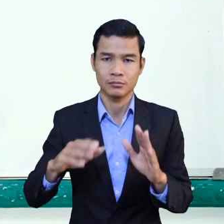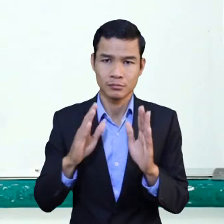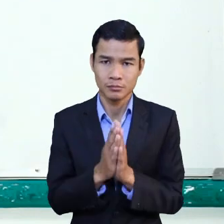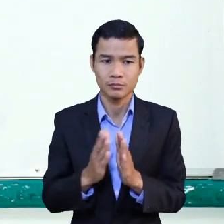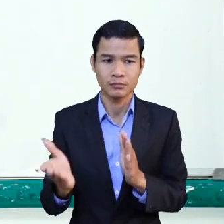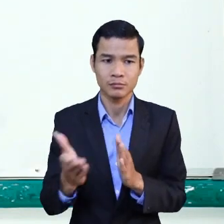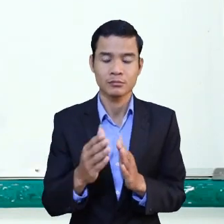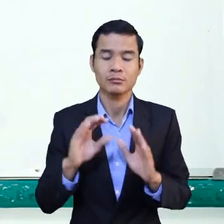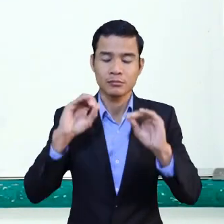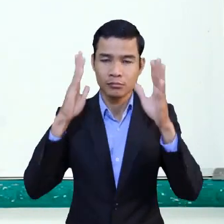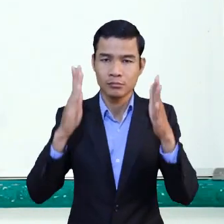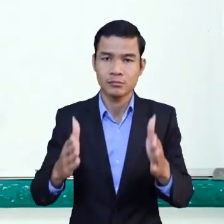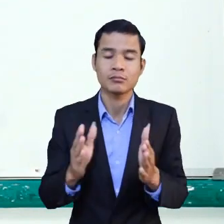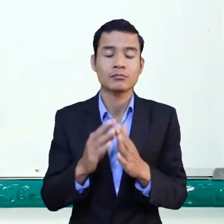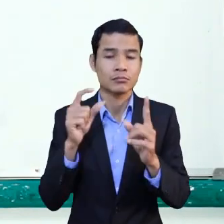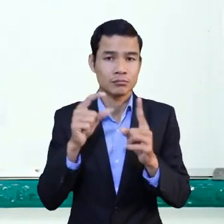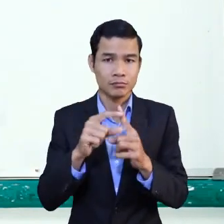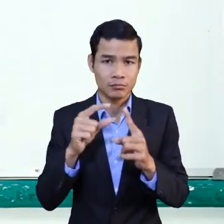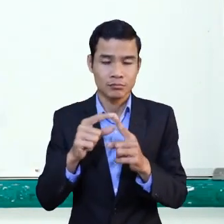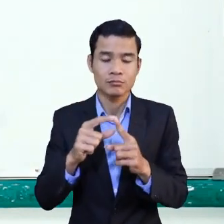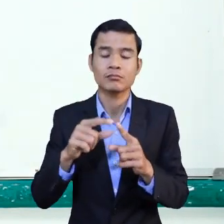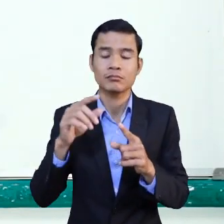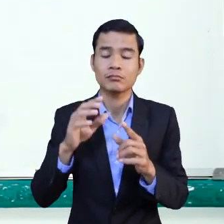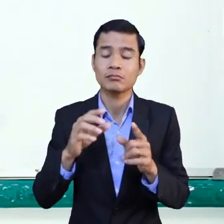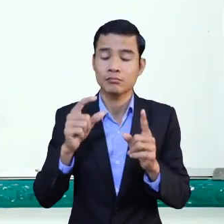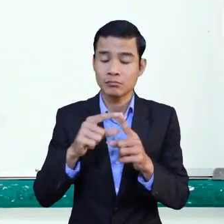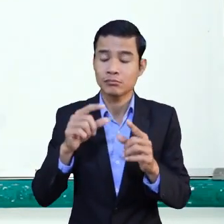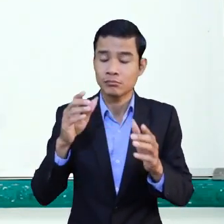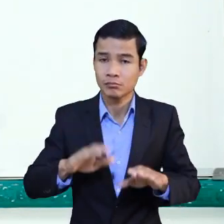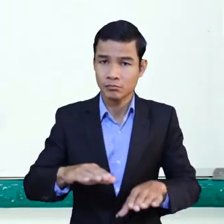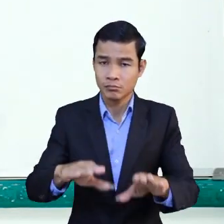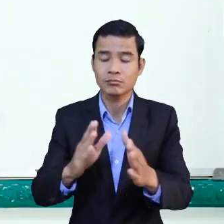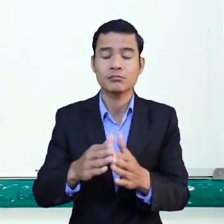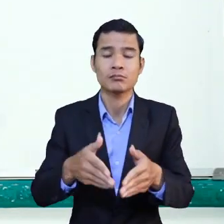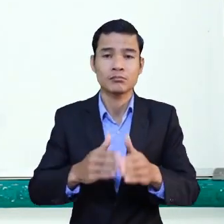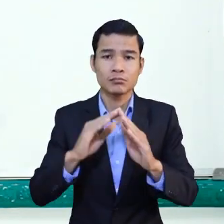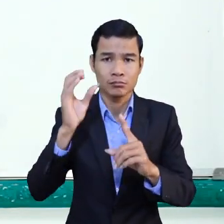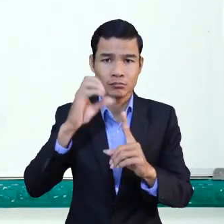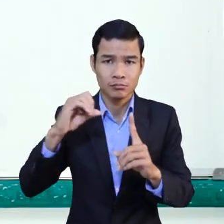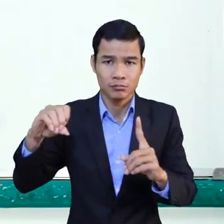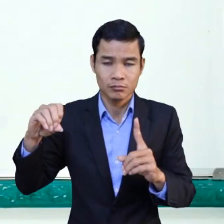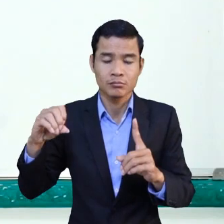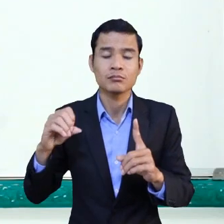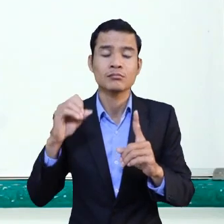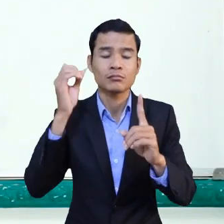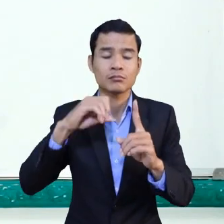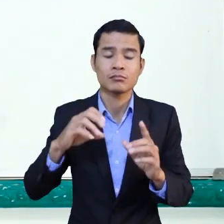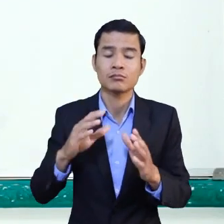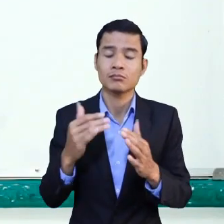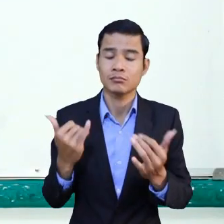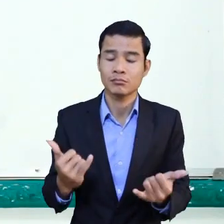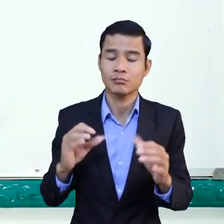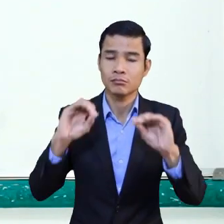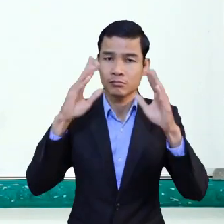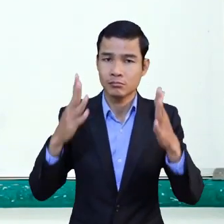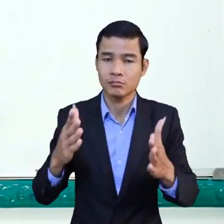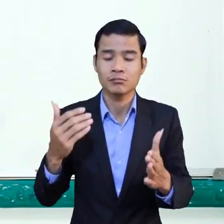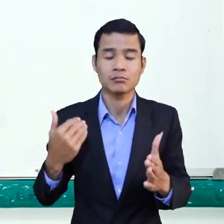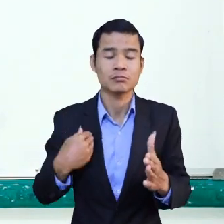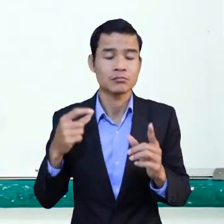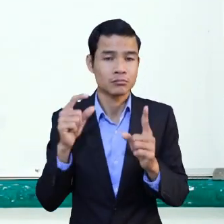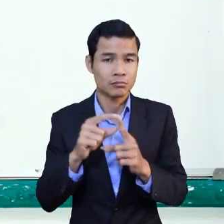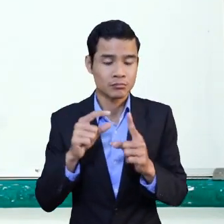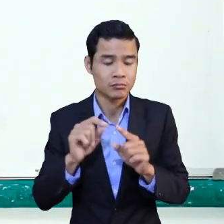រគុណអ្នកគ្រូនឹងយកពាក្យ D ទៅបង្កើតលបាសណាកូនកូនស្ដាប់អ្នកគ្រូតើលបាសរបស់អ្នកគ្រូមានពាក្យ D ដែរទេ